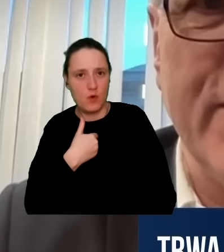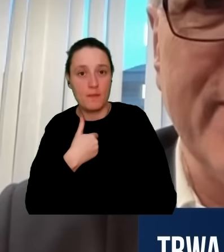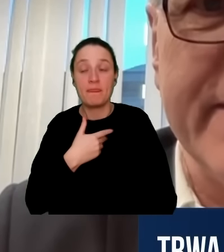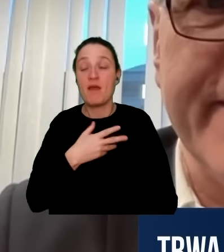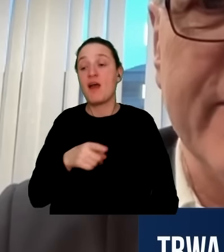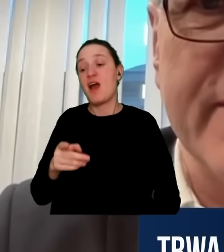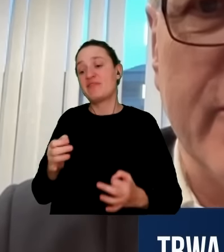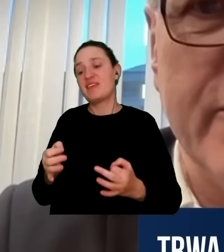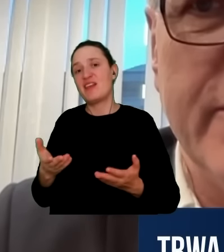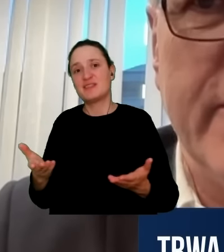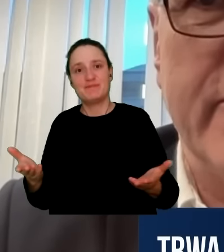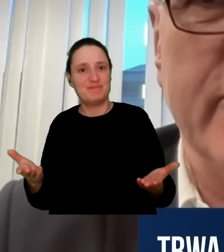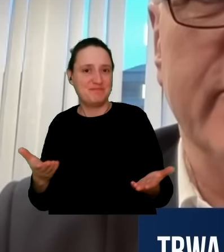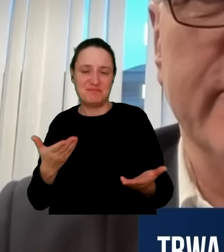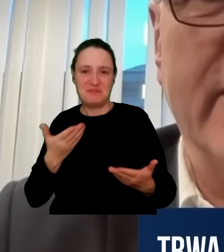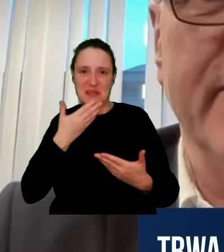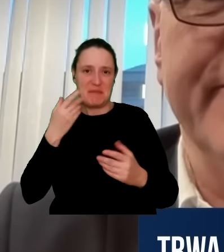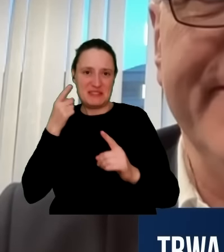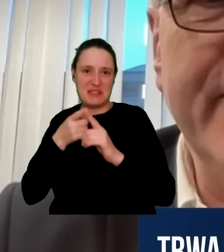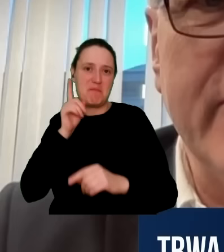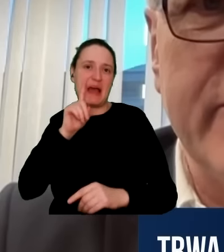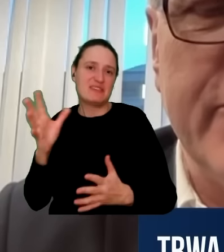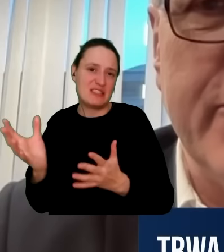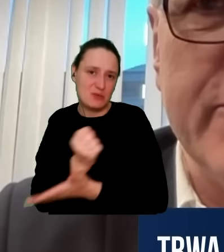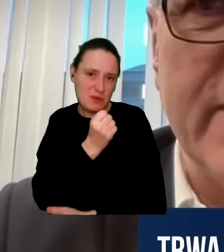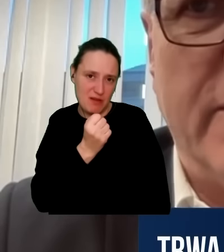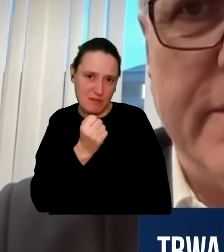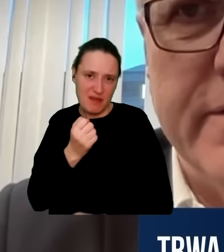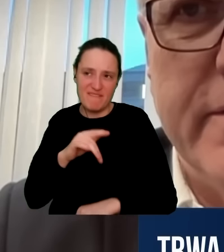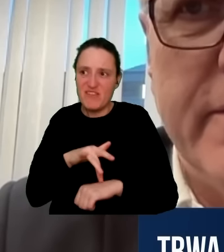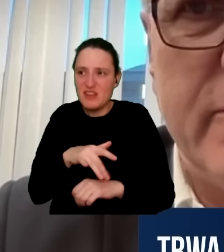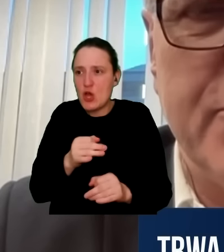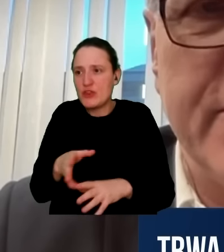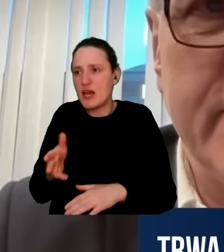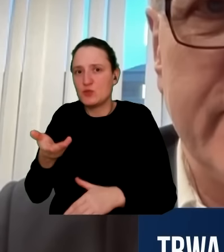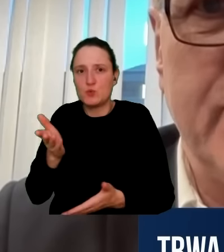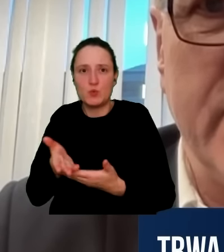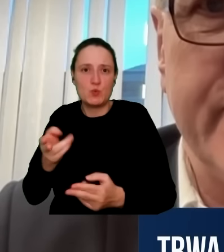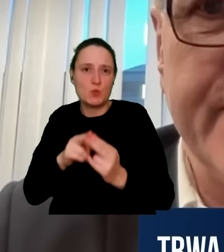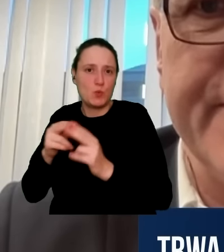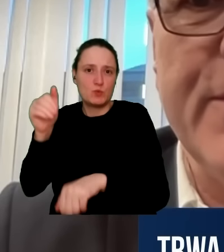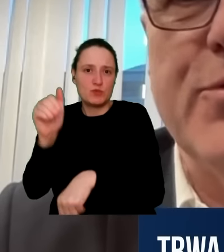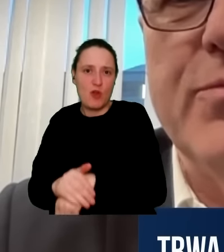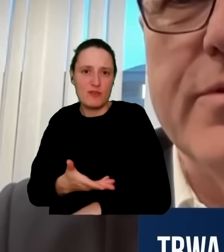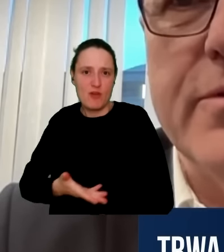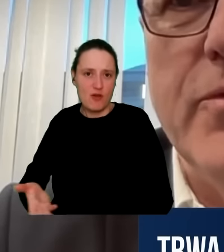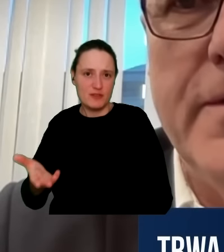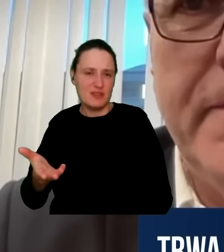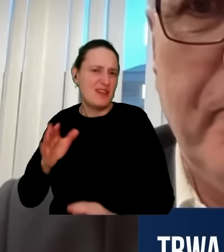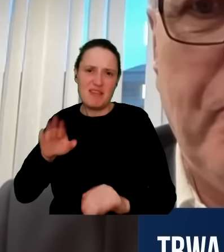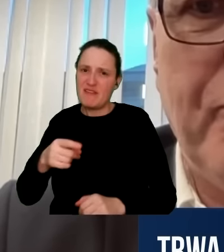w ogóle nie ma takiego celu. Tu jakby wynik jest z góry ustalony. bo przecież ci państwo nawet nie